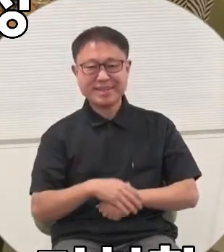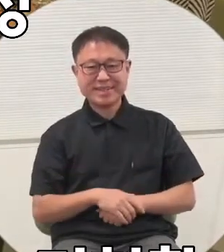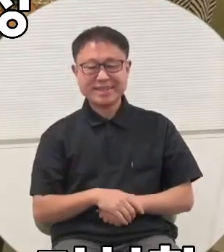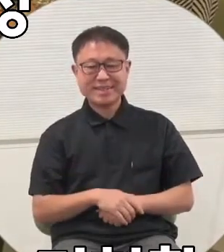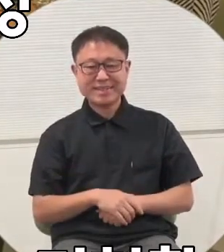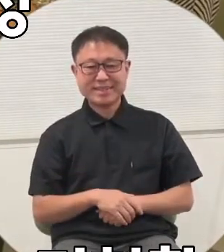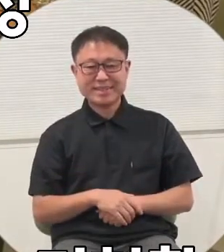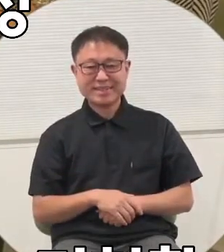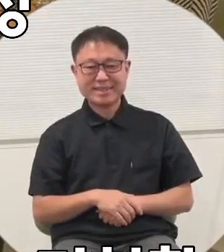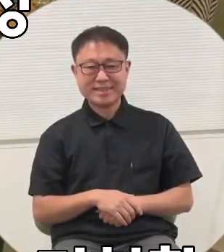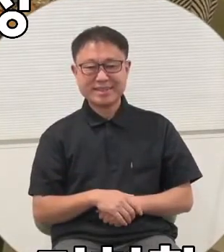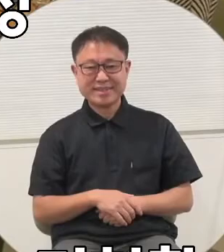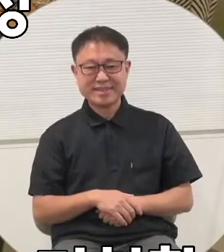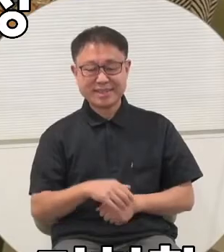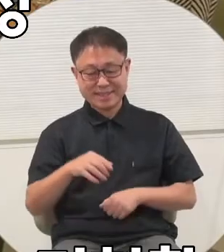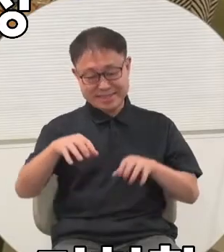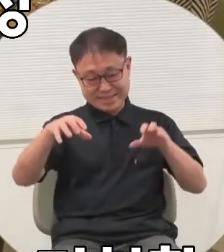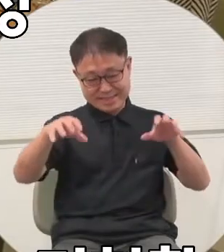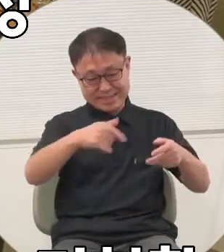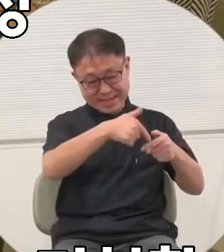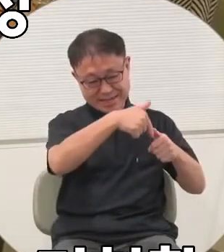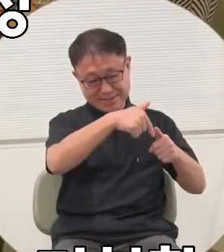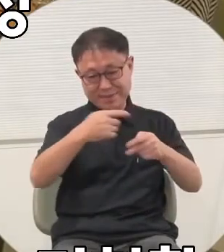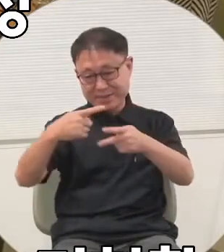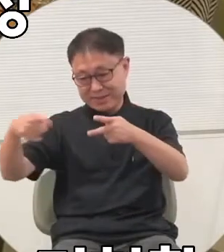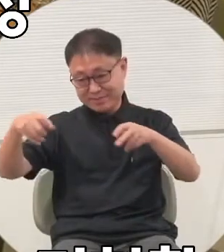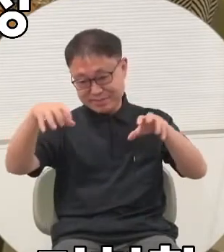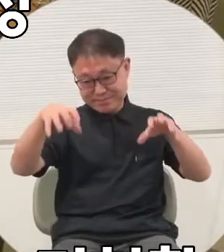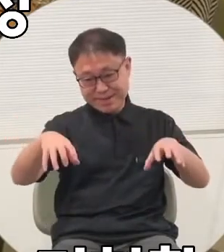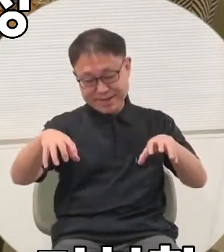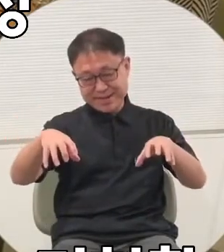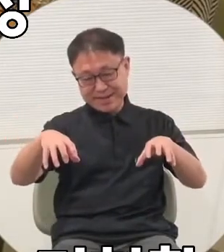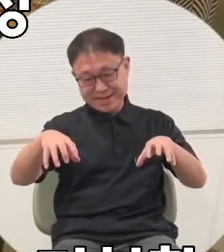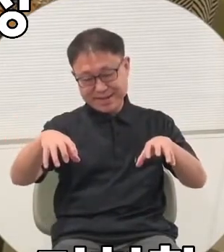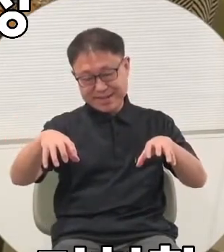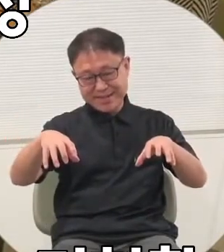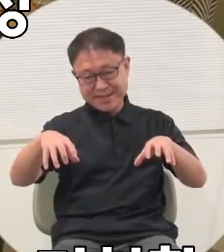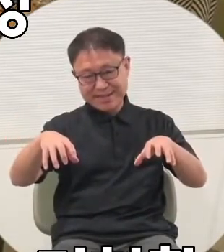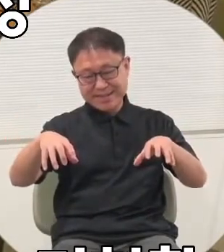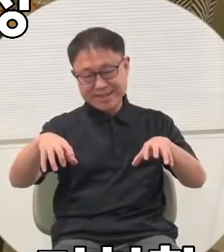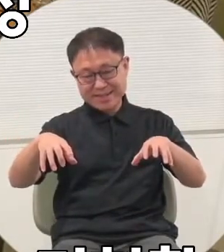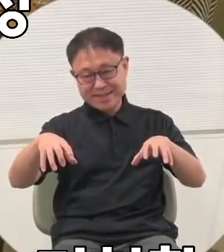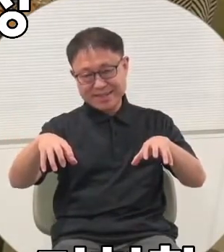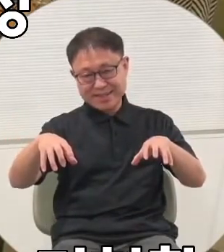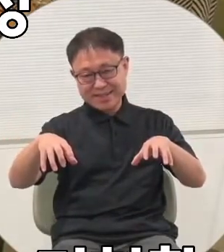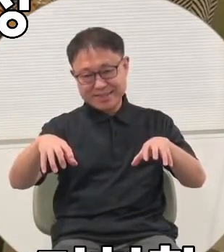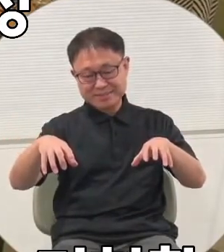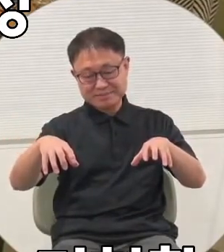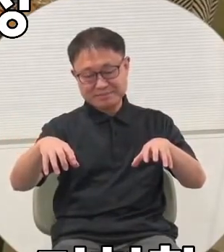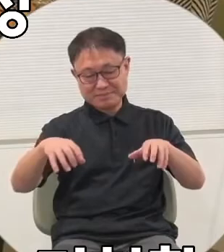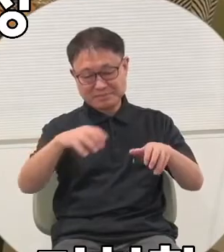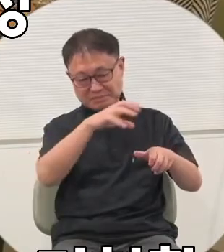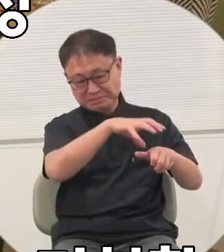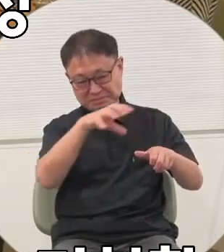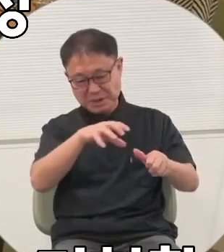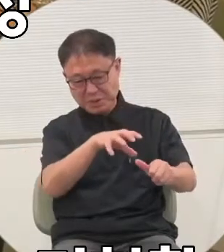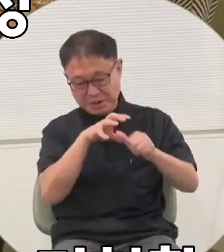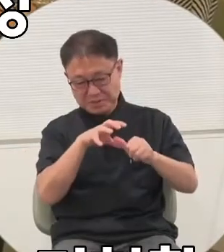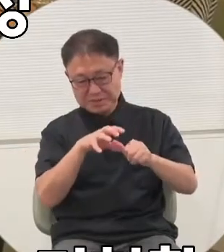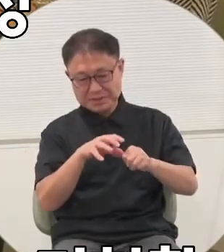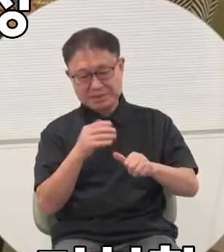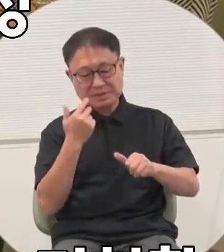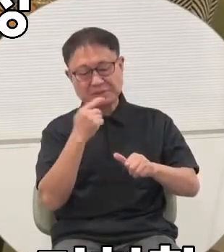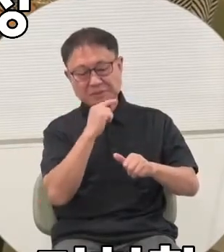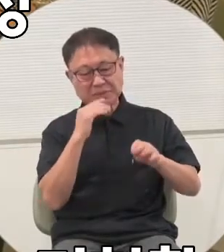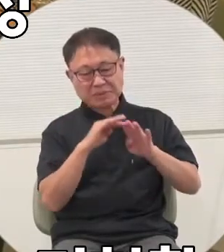저는 양쪽 지역을 제가 갖고 있는 시간 안에서는 충분히 활용하려고. 그러니까 주말은 서대문에서